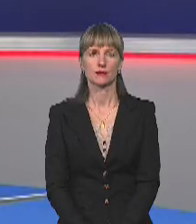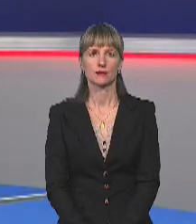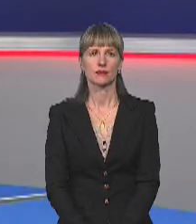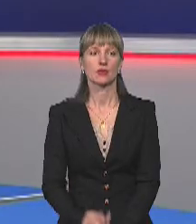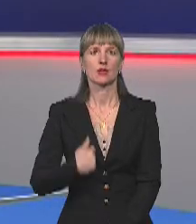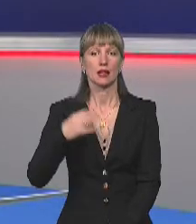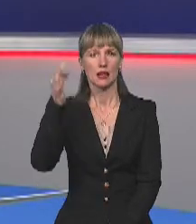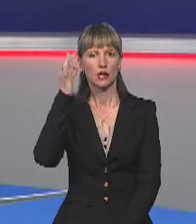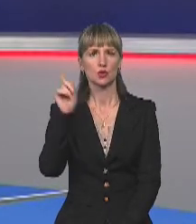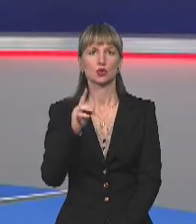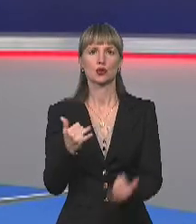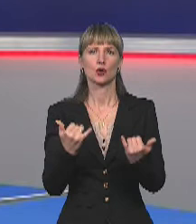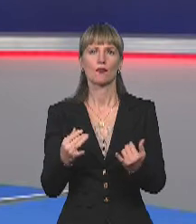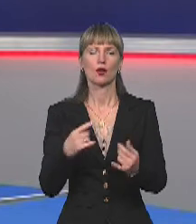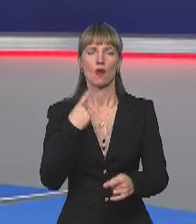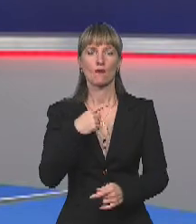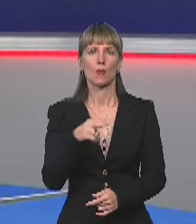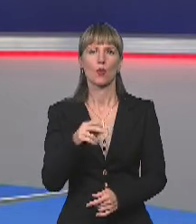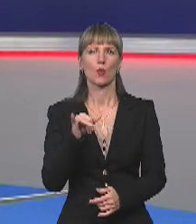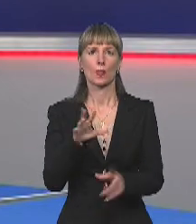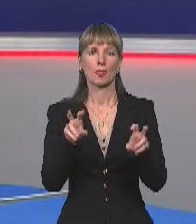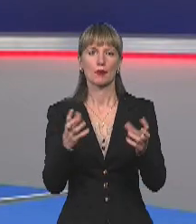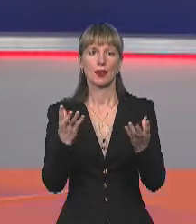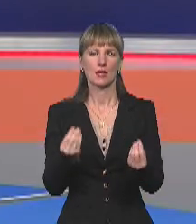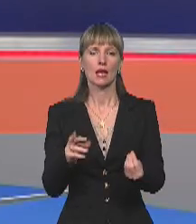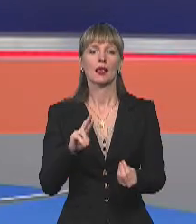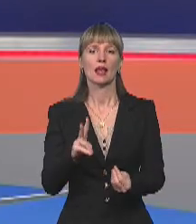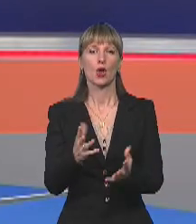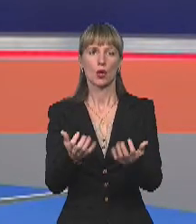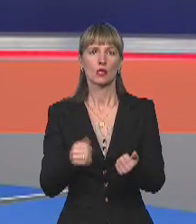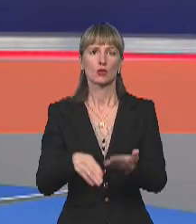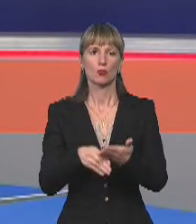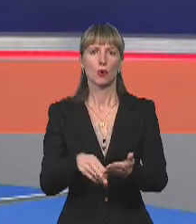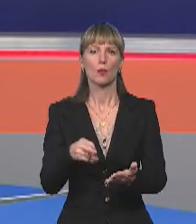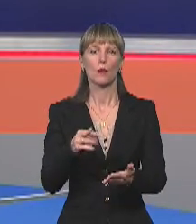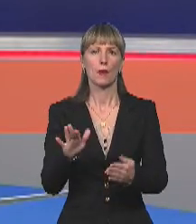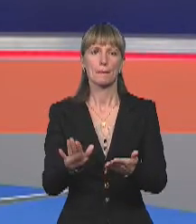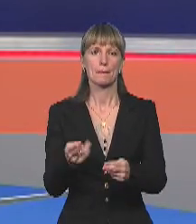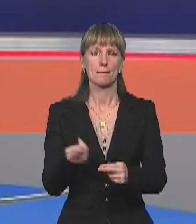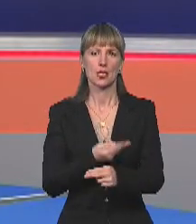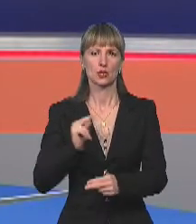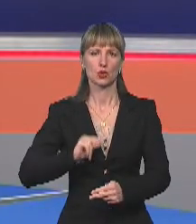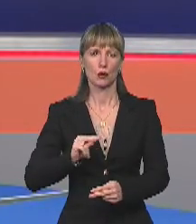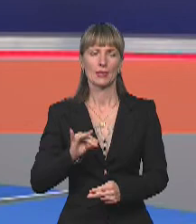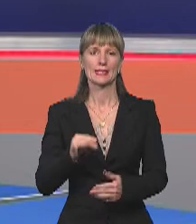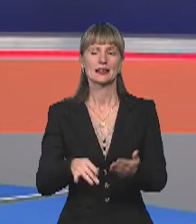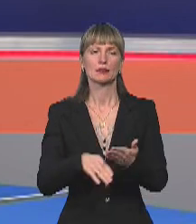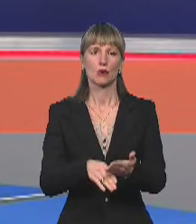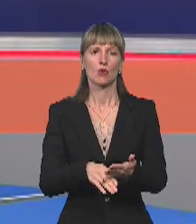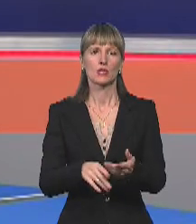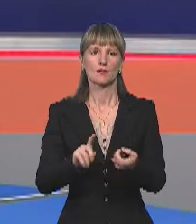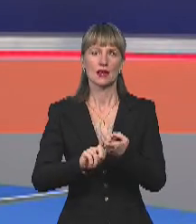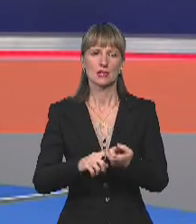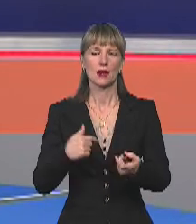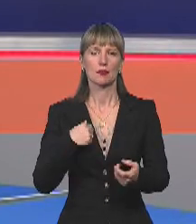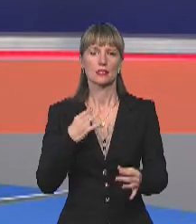Я нагадаю, що сьогодні ми говоримо у темі дня про те, як отримати допомогу по безробіттю. І за допомогою скайп-зв'язку